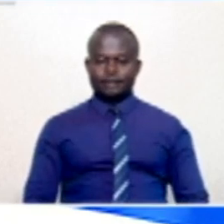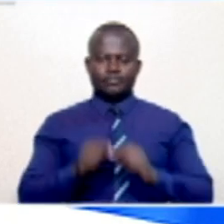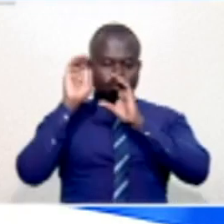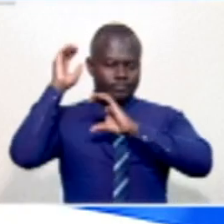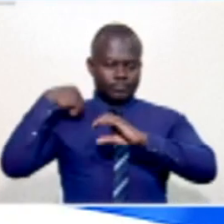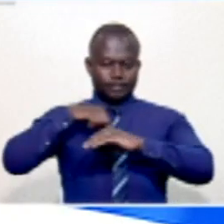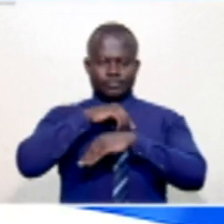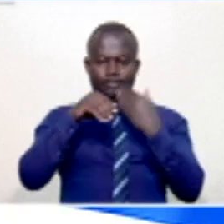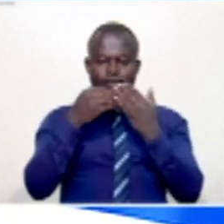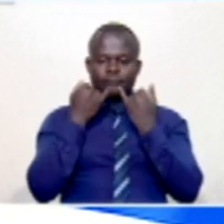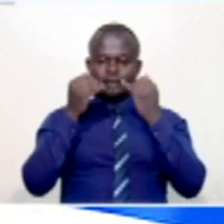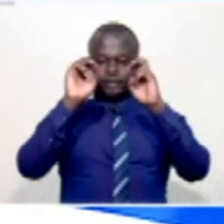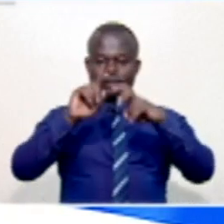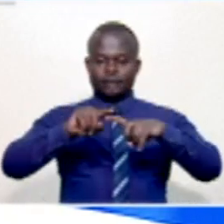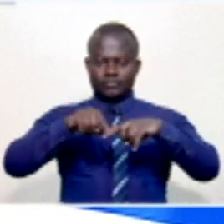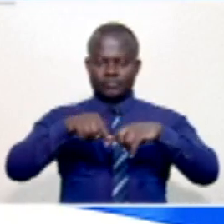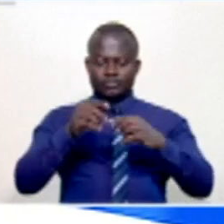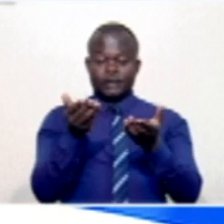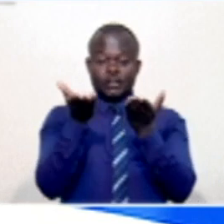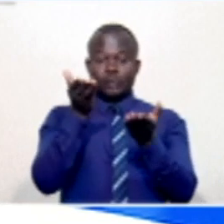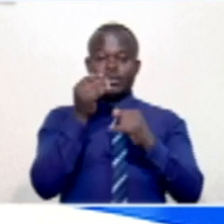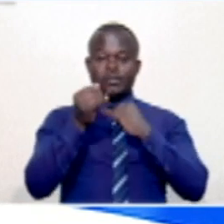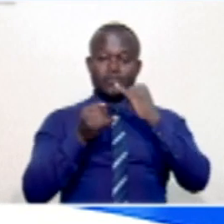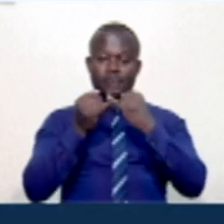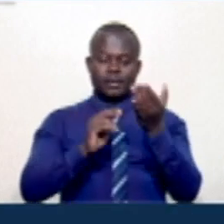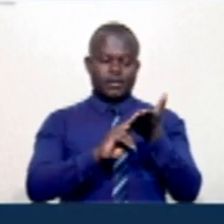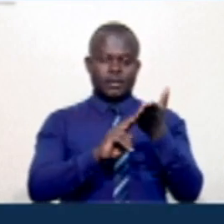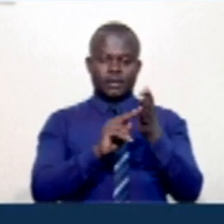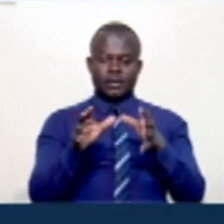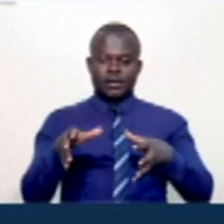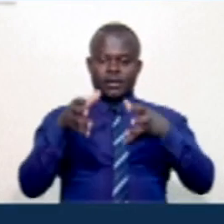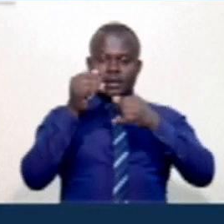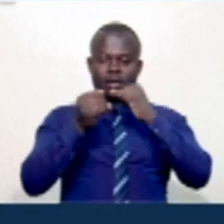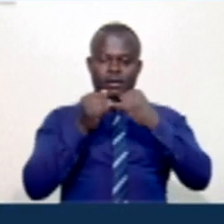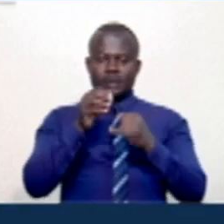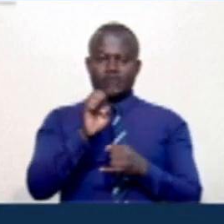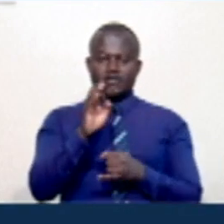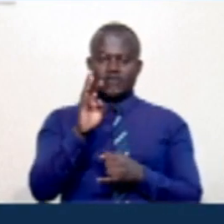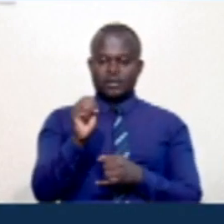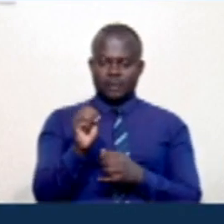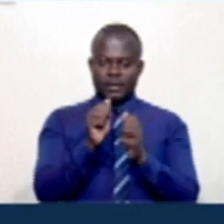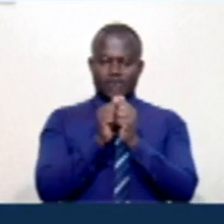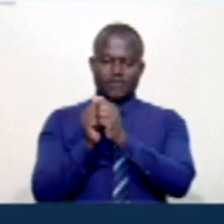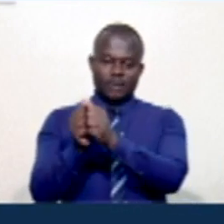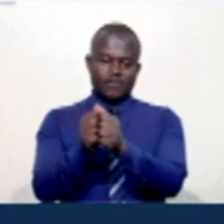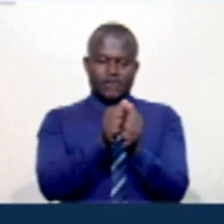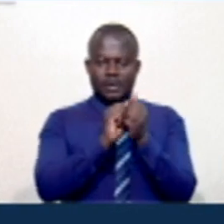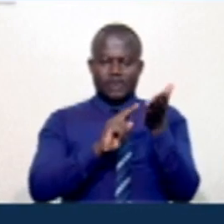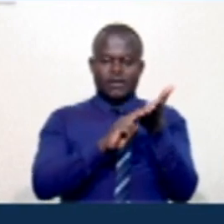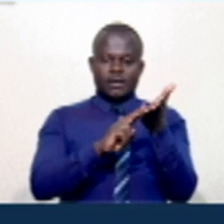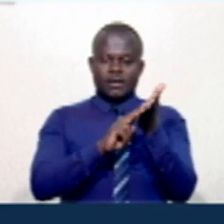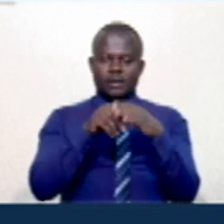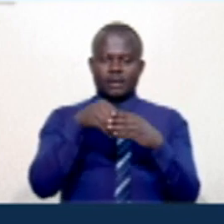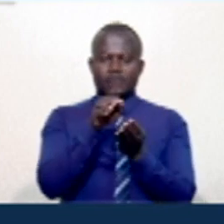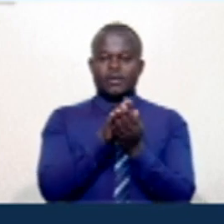Aya makuru tubabwire ko ashingiye ku bipimo mpuzamahanga bikoreshwa n'ikigega mpuzamahanga cy'imari FMI ndetse n'ibyifashishwa na